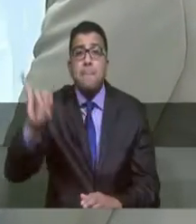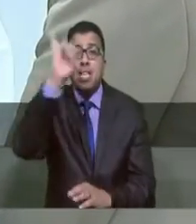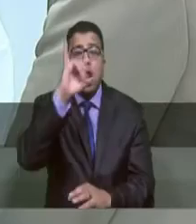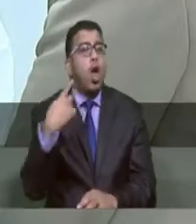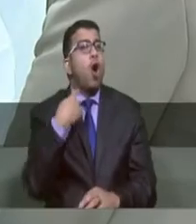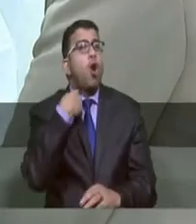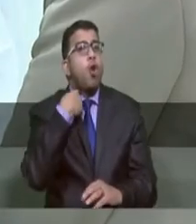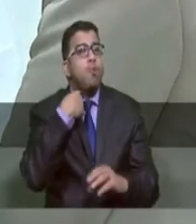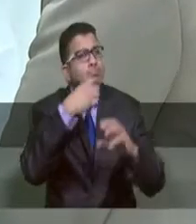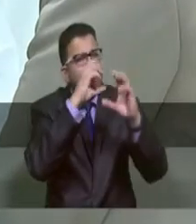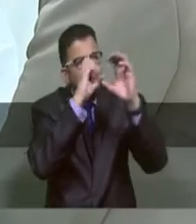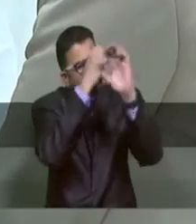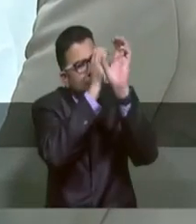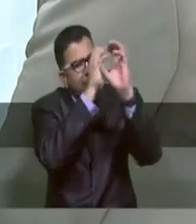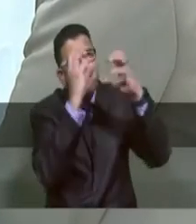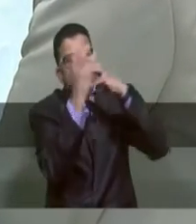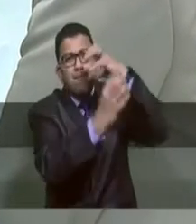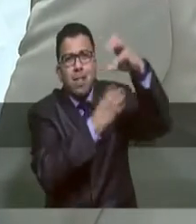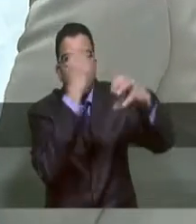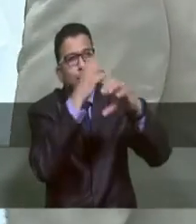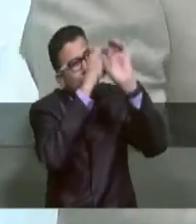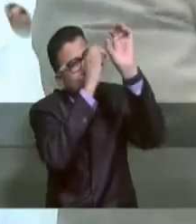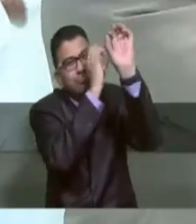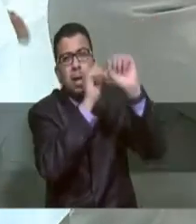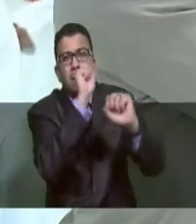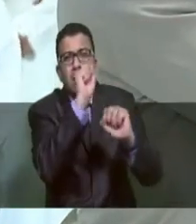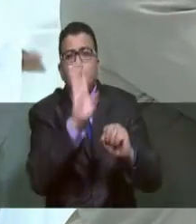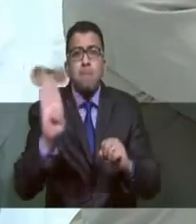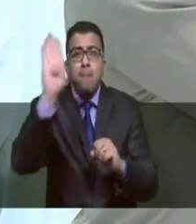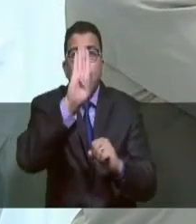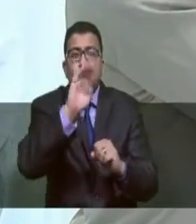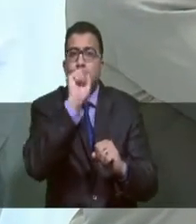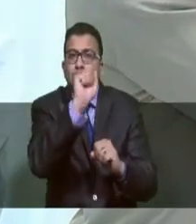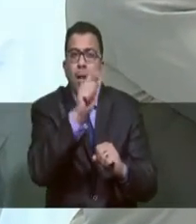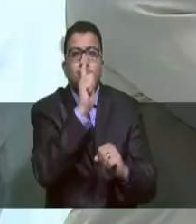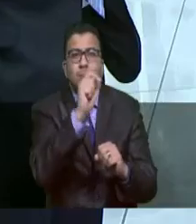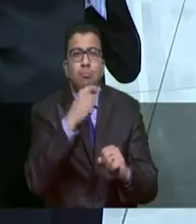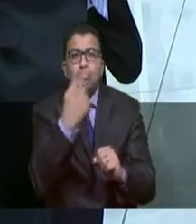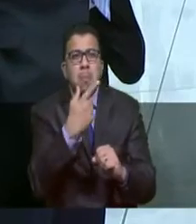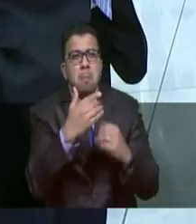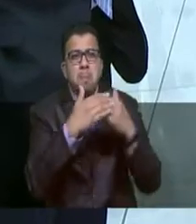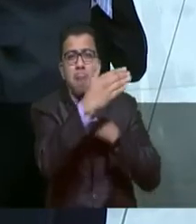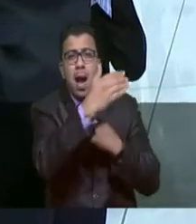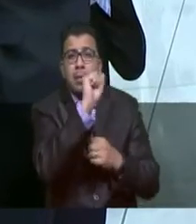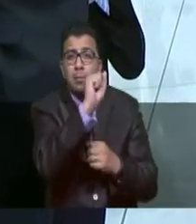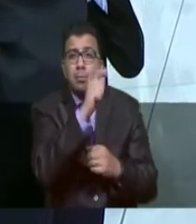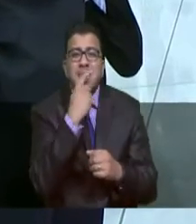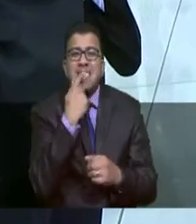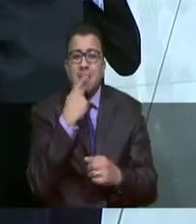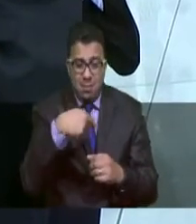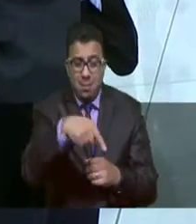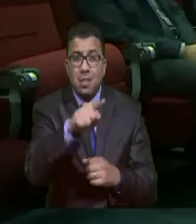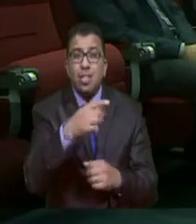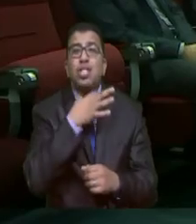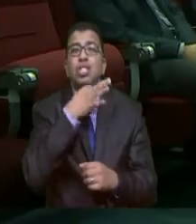الفضاء والفلك وبرنامج الماجستير في تكنولوجيا الفضاء والبكالوريوس في مجال الاستشعار عن بعد مع بداية العام